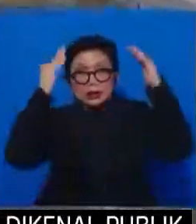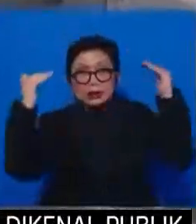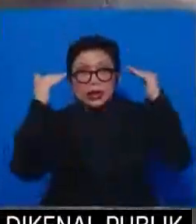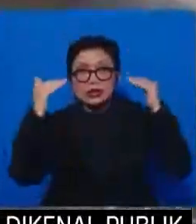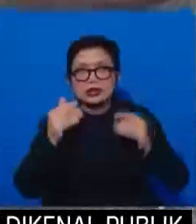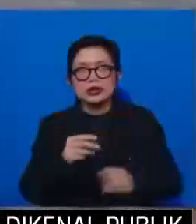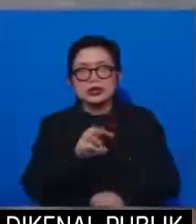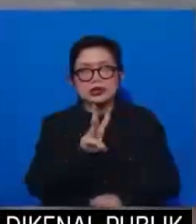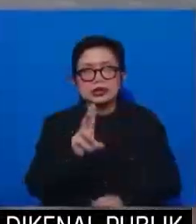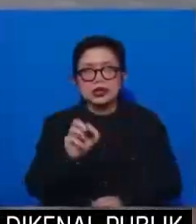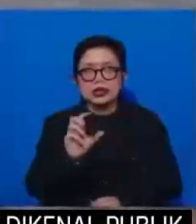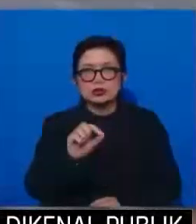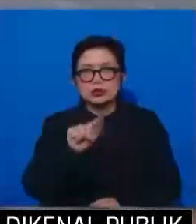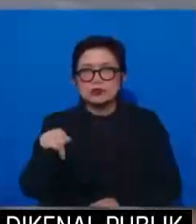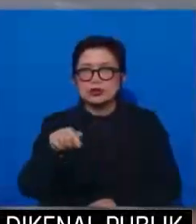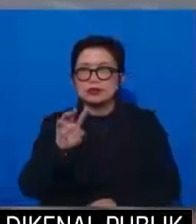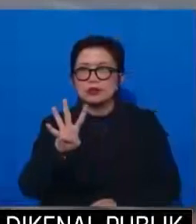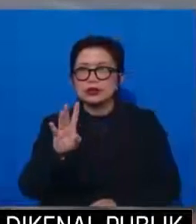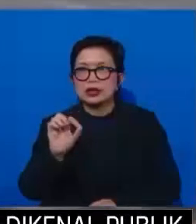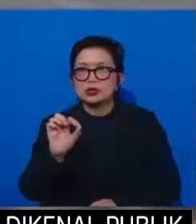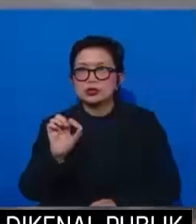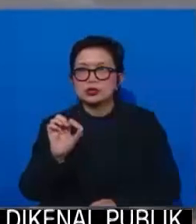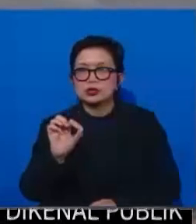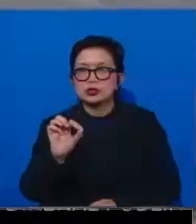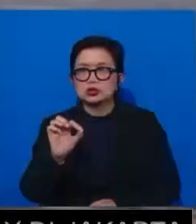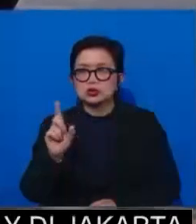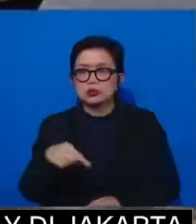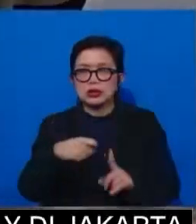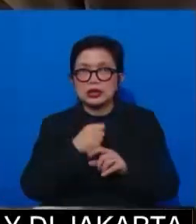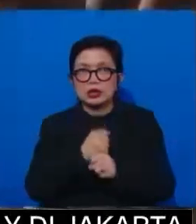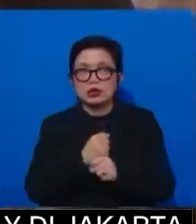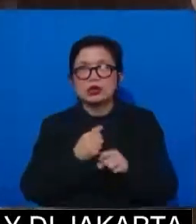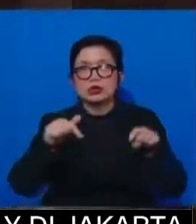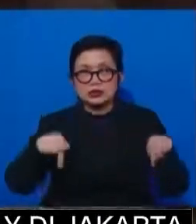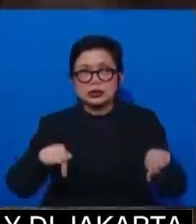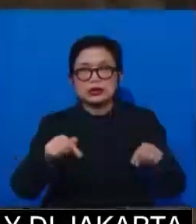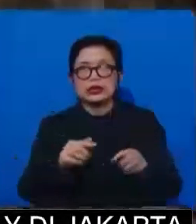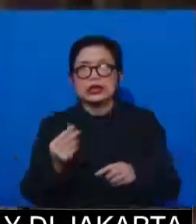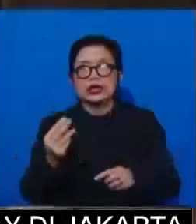hanya Rp300-500 per kilogram. Saat ini harga garam di tingkat petani